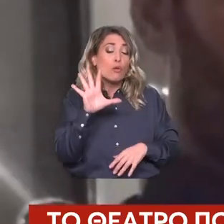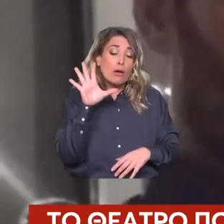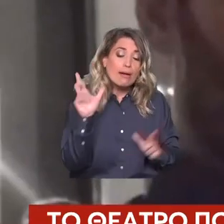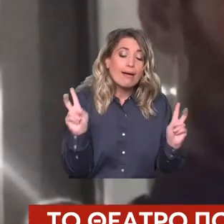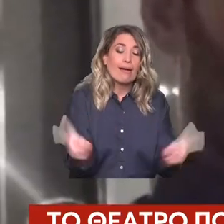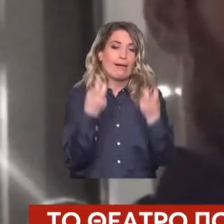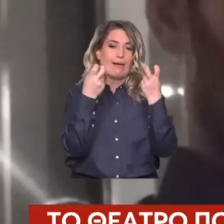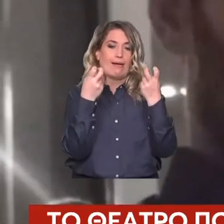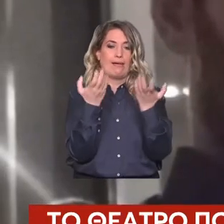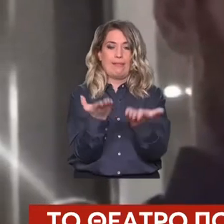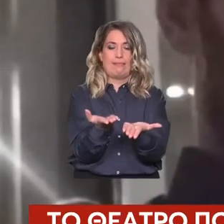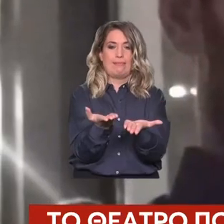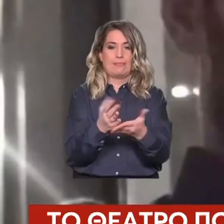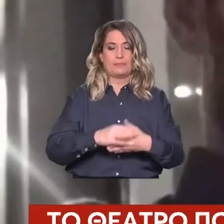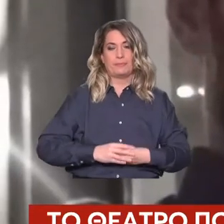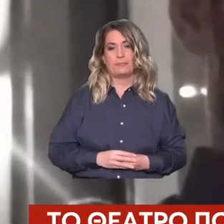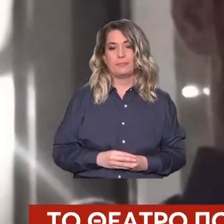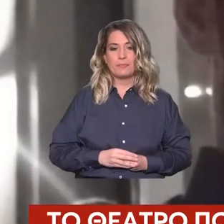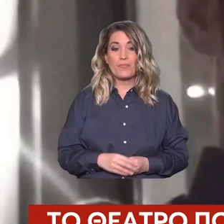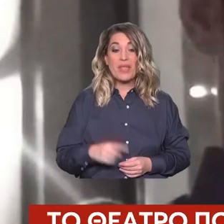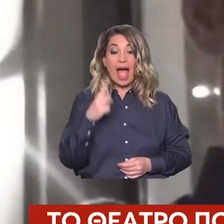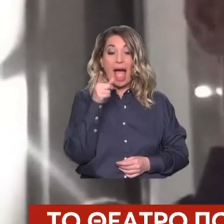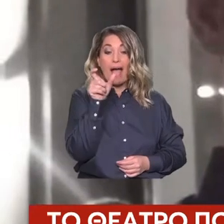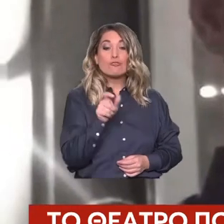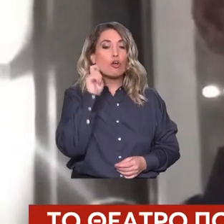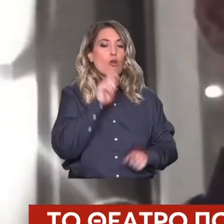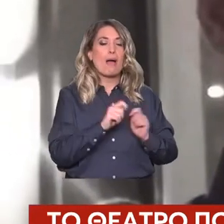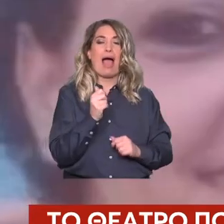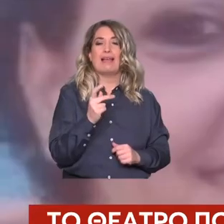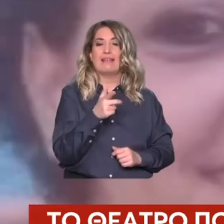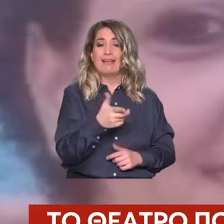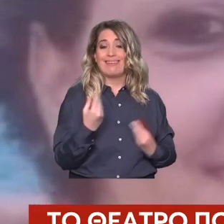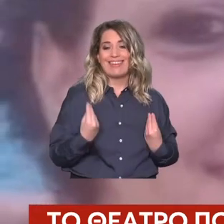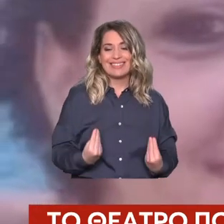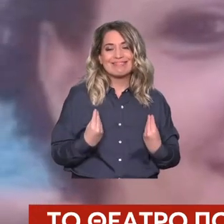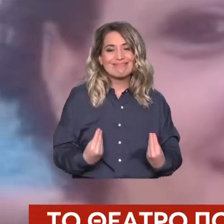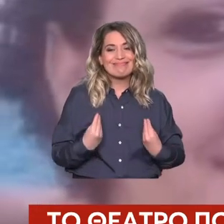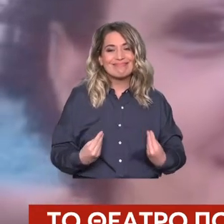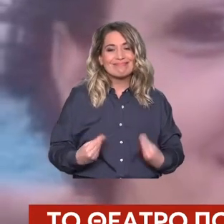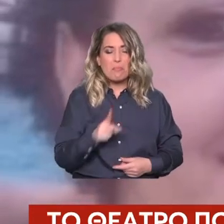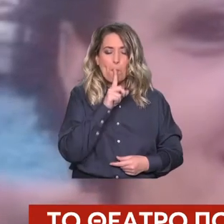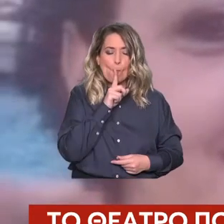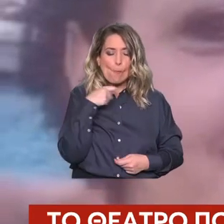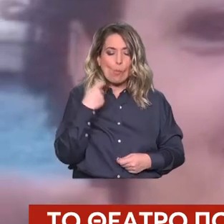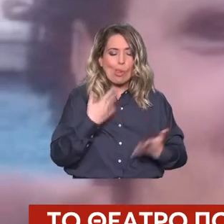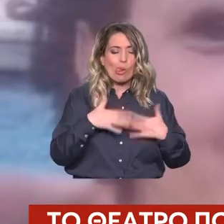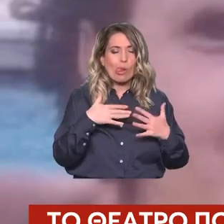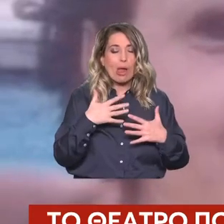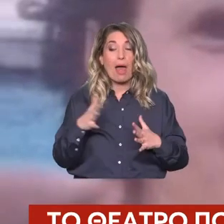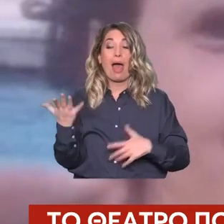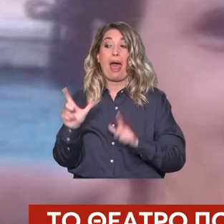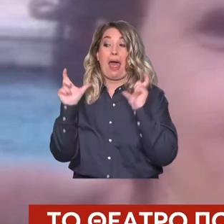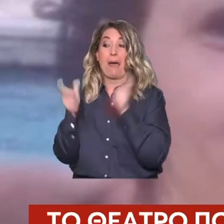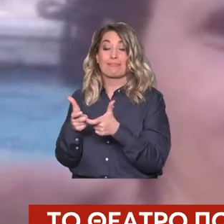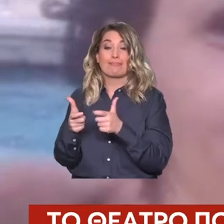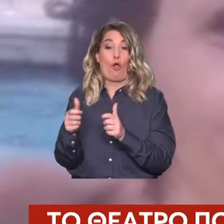Είναι ο Άκης, ο 39χρονος σύντροφος της Γεωργίας που σύμφωνα με την ομολογία του συνεργού του έπαιζε θέατρο επί μία εβδομάδα